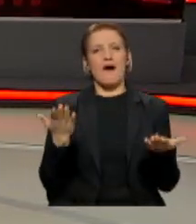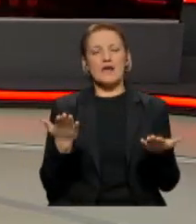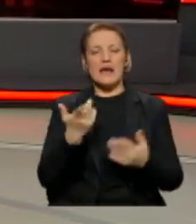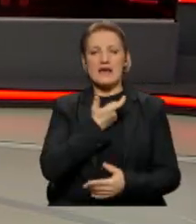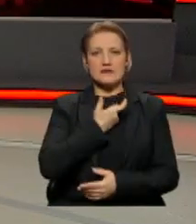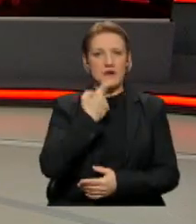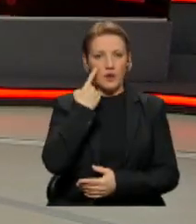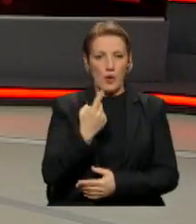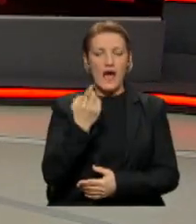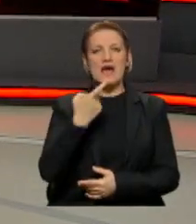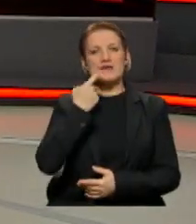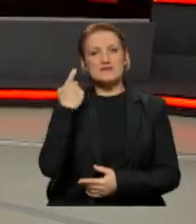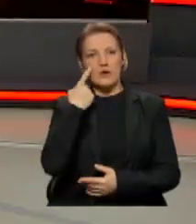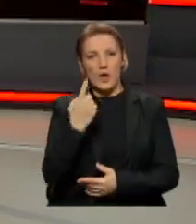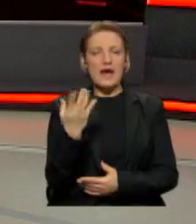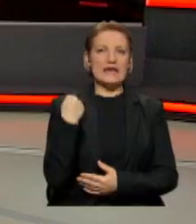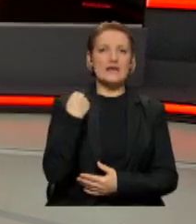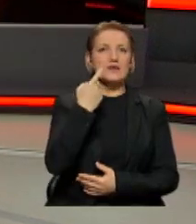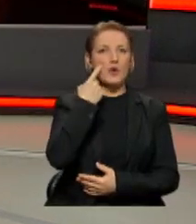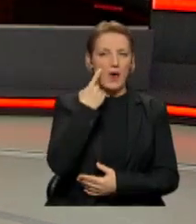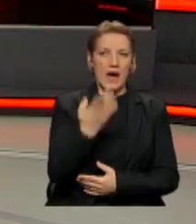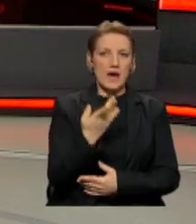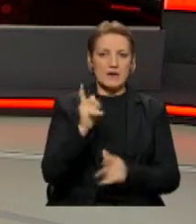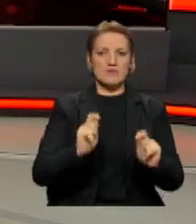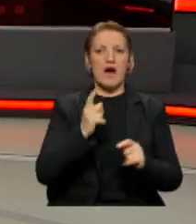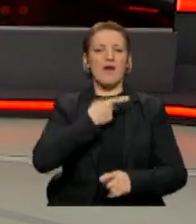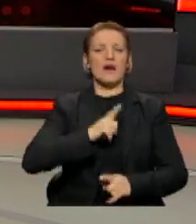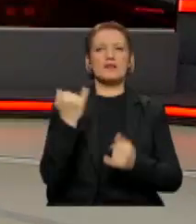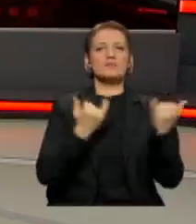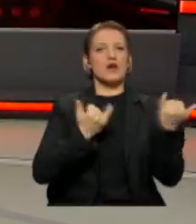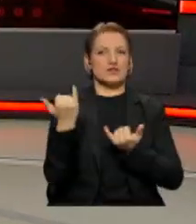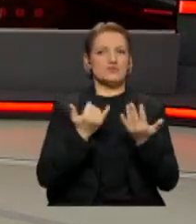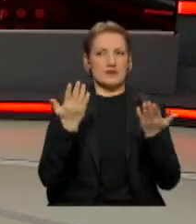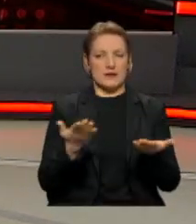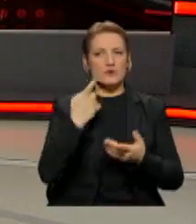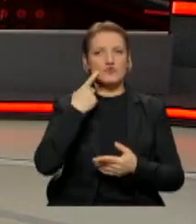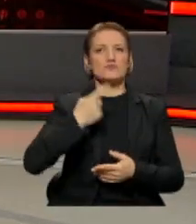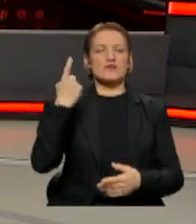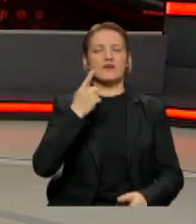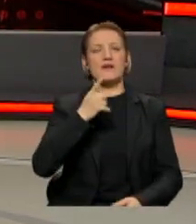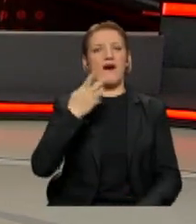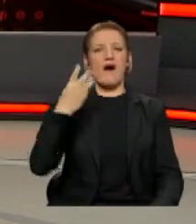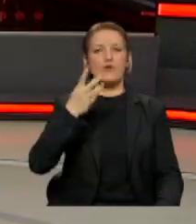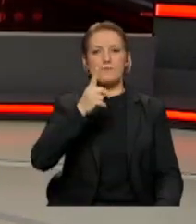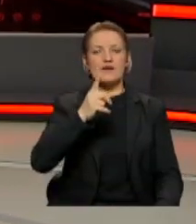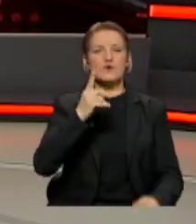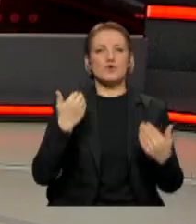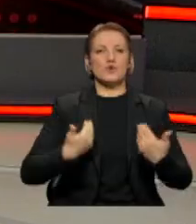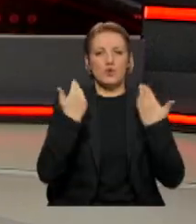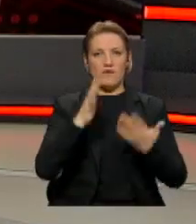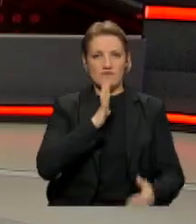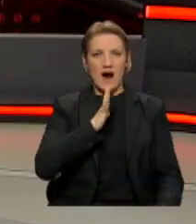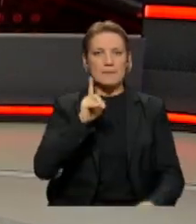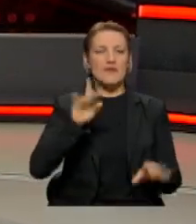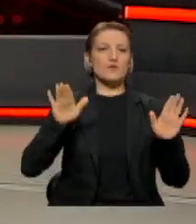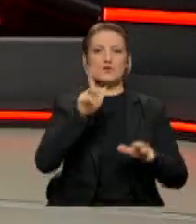yasaya göre yapılacak eskisi de göremeyiz yenisine göre mi veya adaylık tartışmaları falan Cumhurbaşkanı Erdoğan dedi ki bir hukuk var bir de